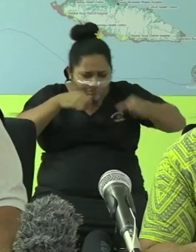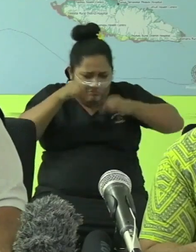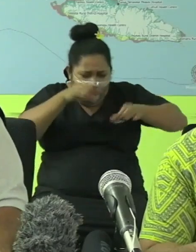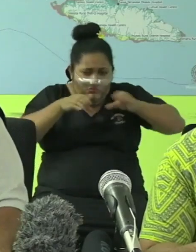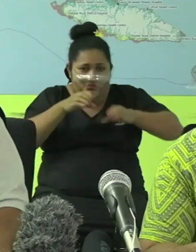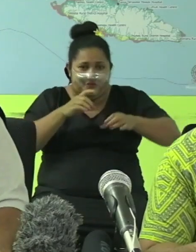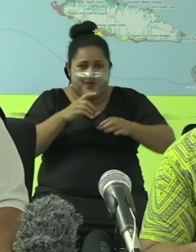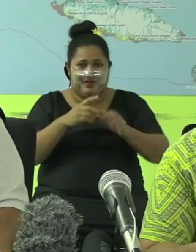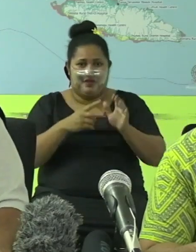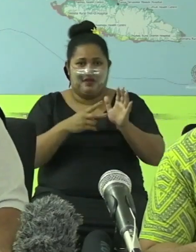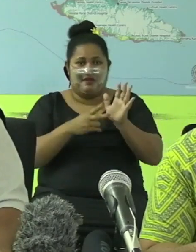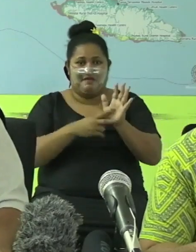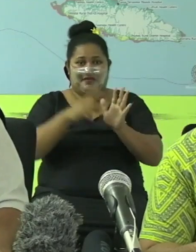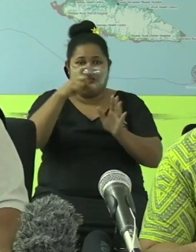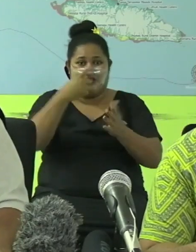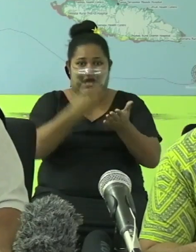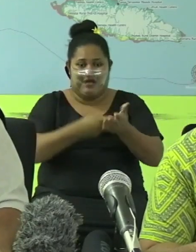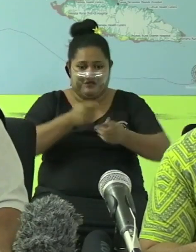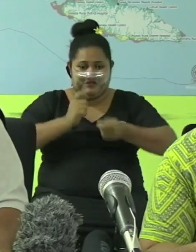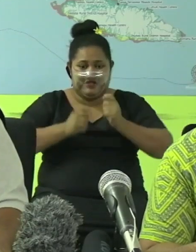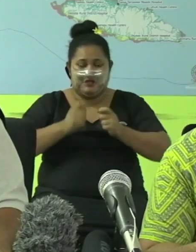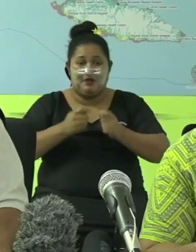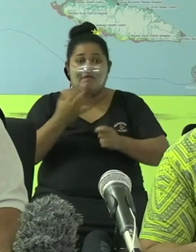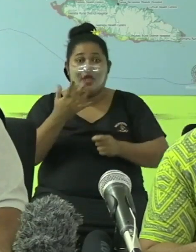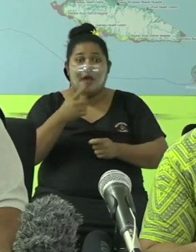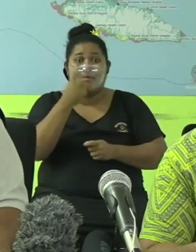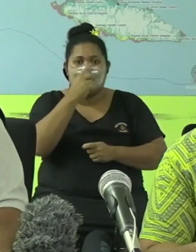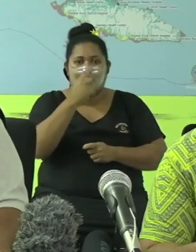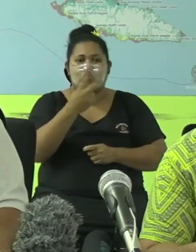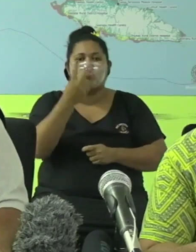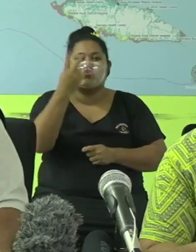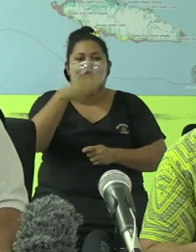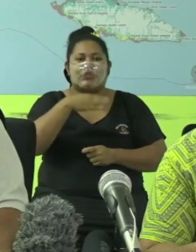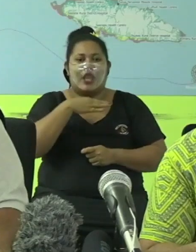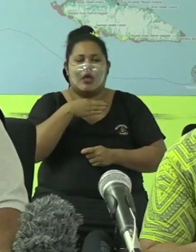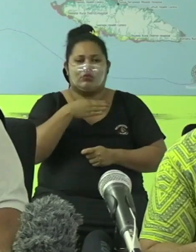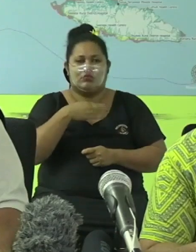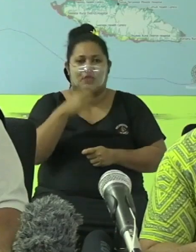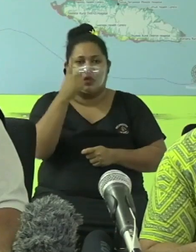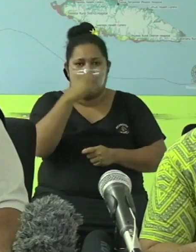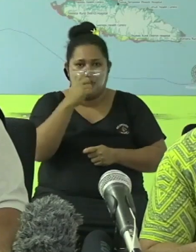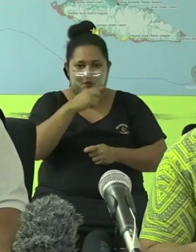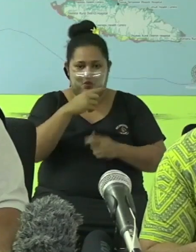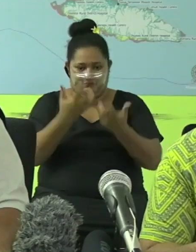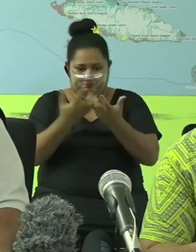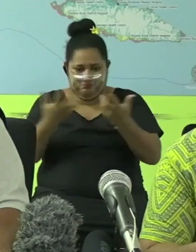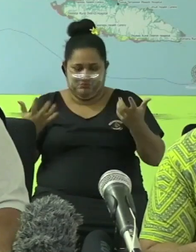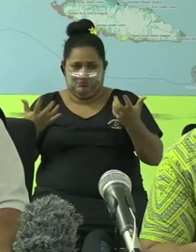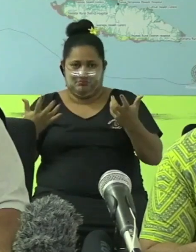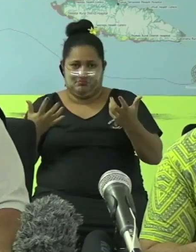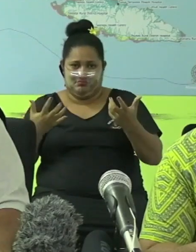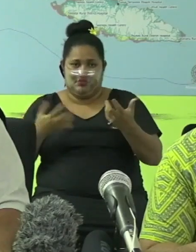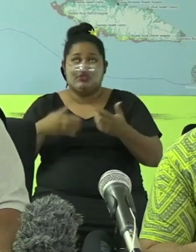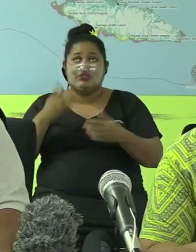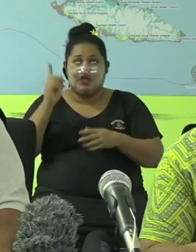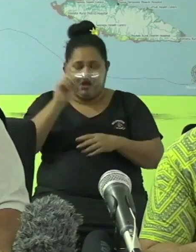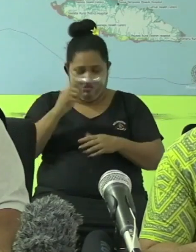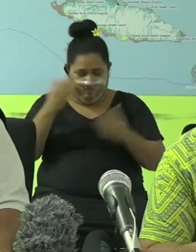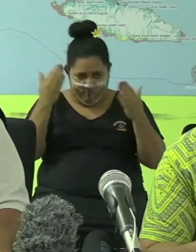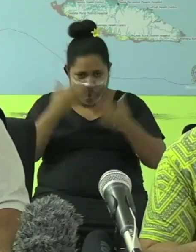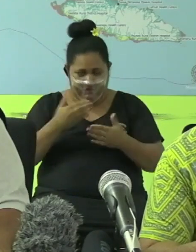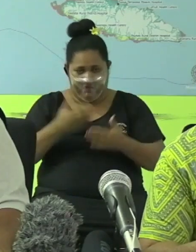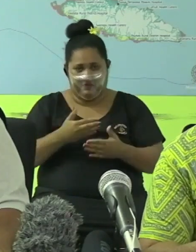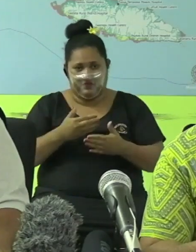o loo whaangaioi mo le lua se lau mon tupu o I latou o loo whaanofoisea e o mai le fiafinei